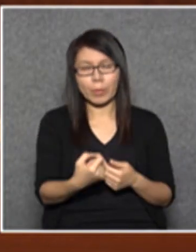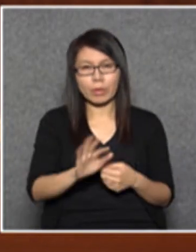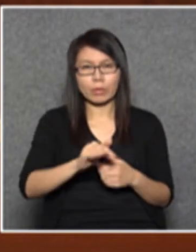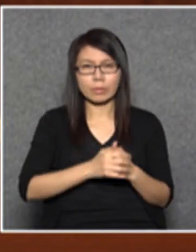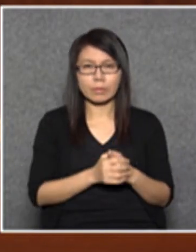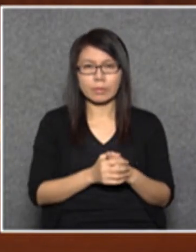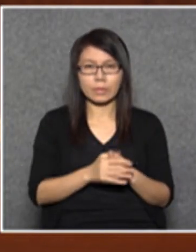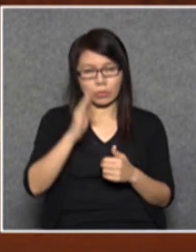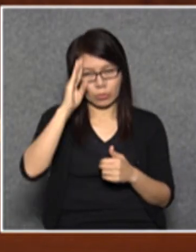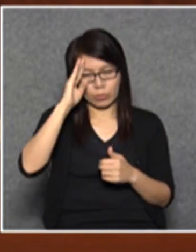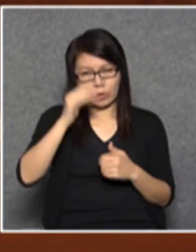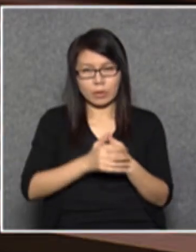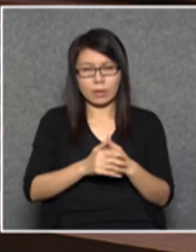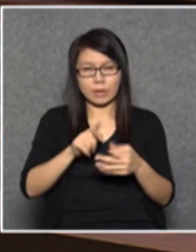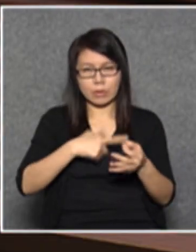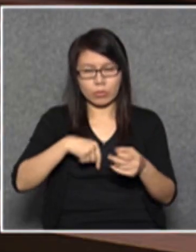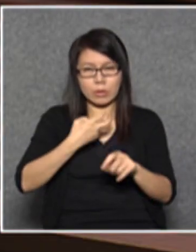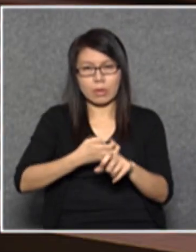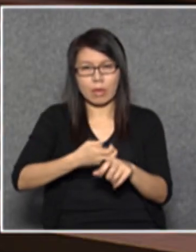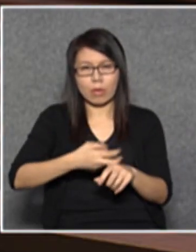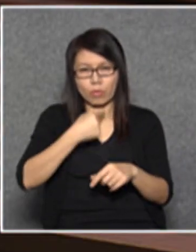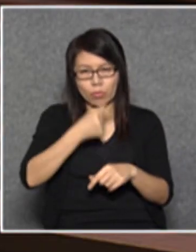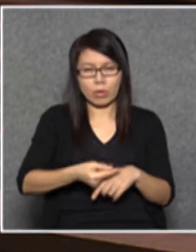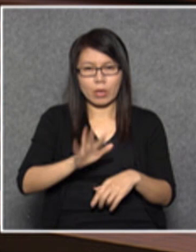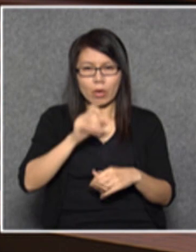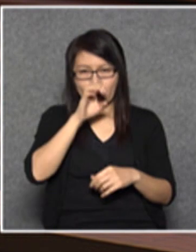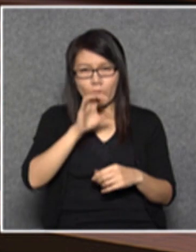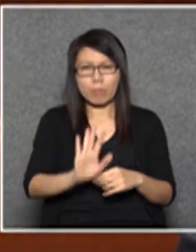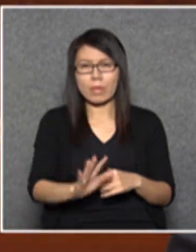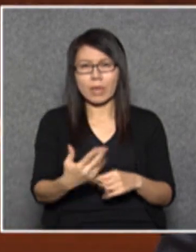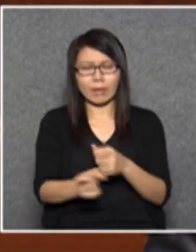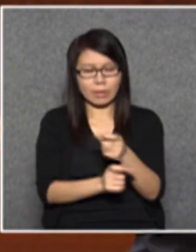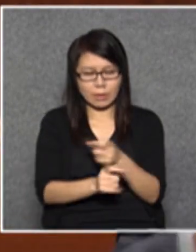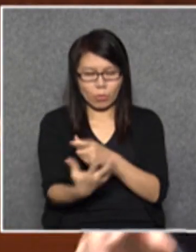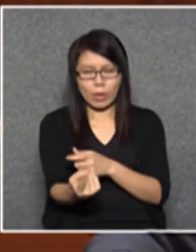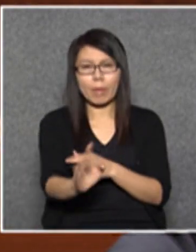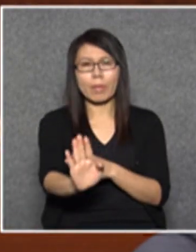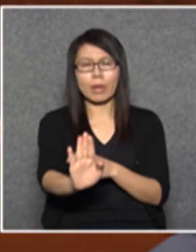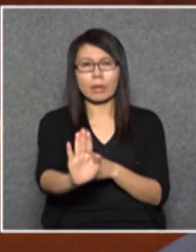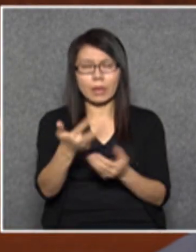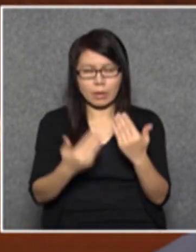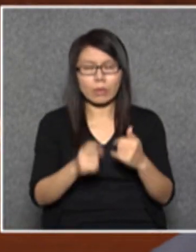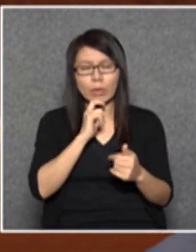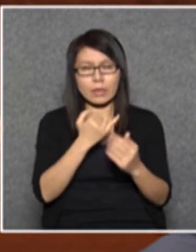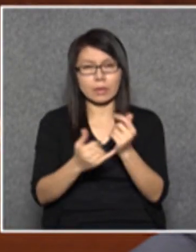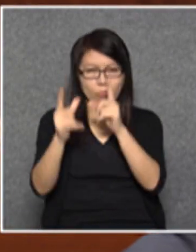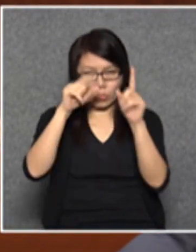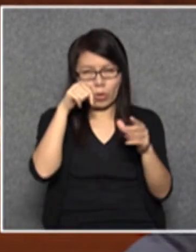對唔住石議員就比較長氣啲，就講講呢個咧唔係整一個經濟嚇，佢係經濟，但係亦都係一個民生嘅